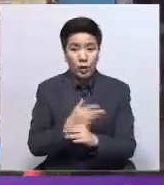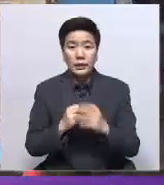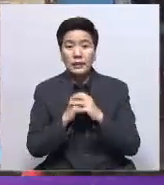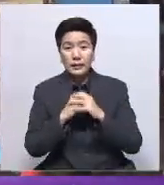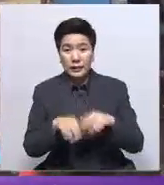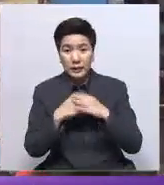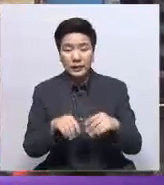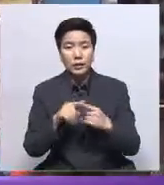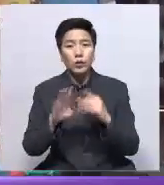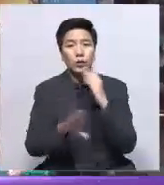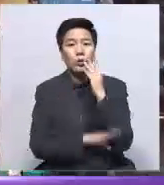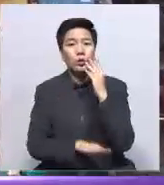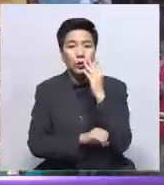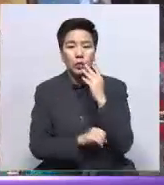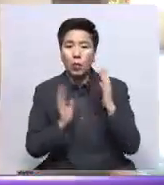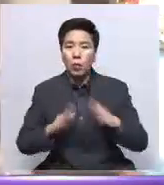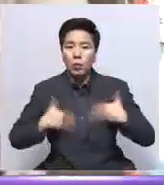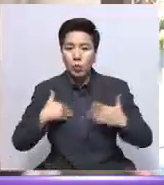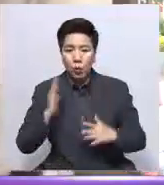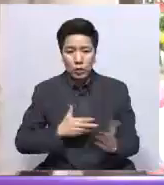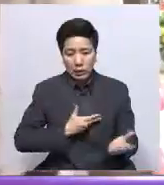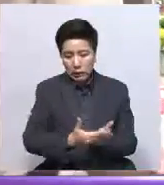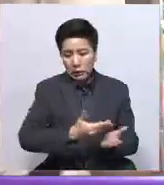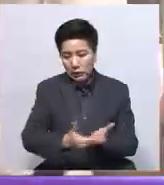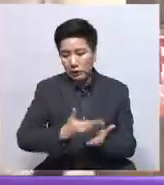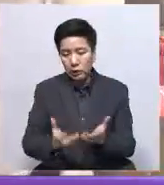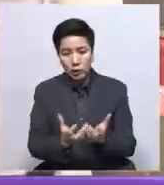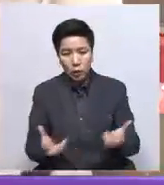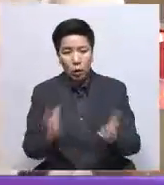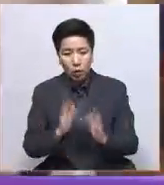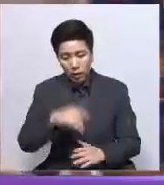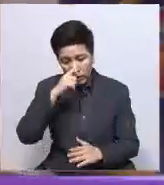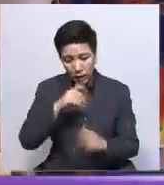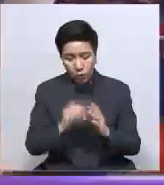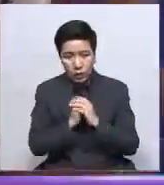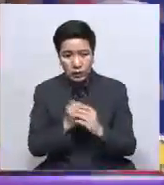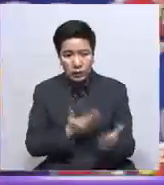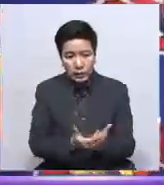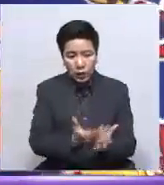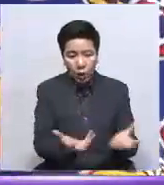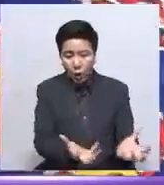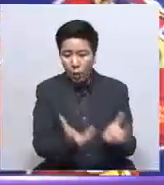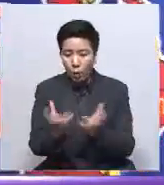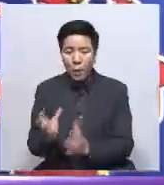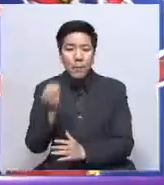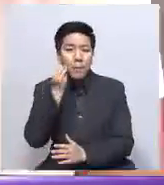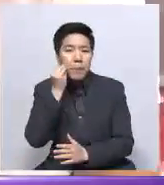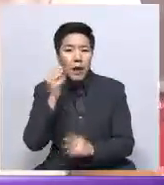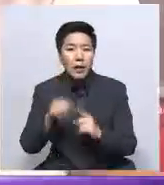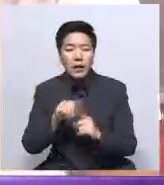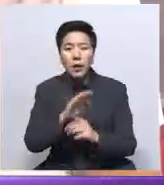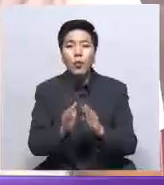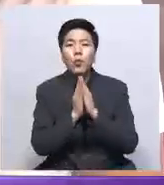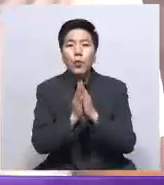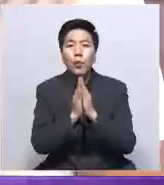ษจีนที่จังหวัดสงขลาเริ่มคึกคักชาวไทยเชื้อสายจีนต่างออกมาหาซื้อเครื่องประดับตกแต่งบ้านและของประกอบ